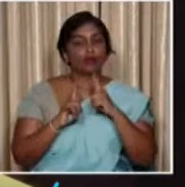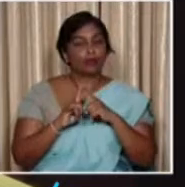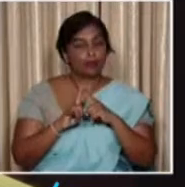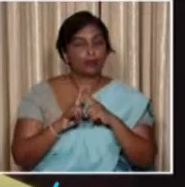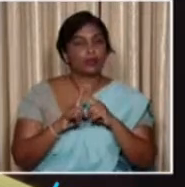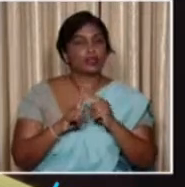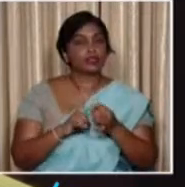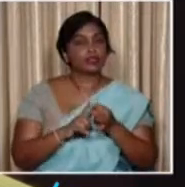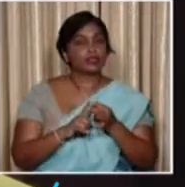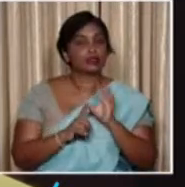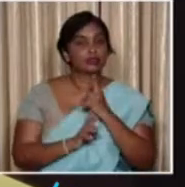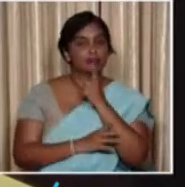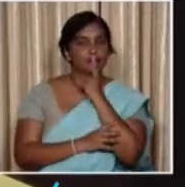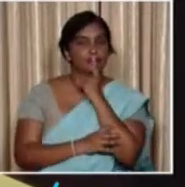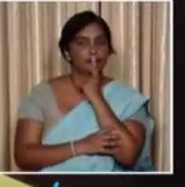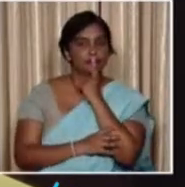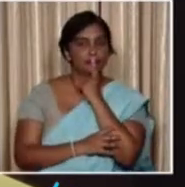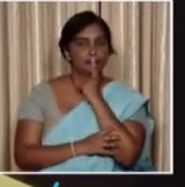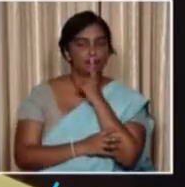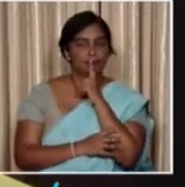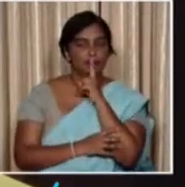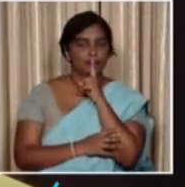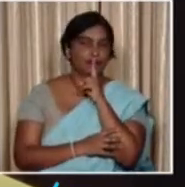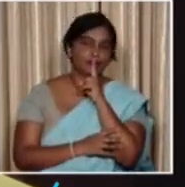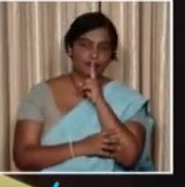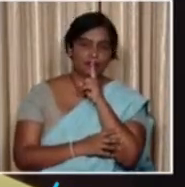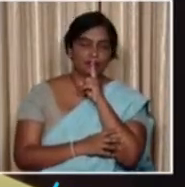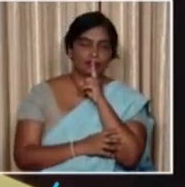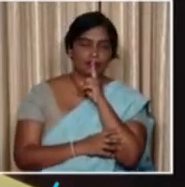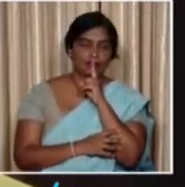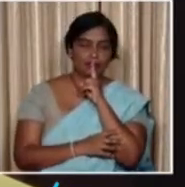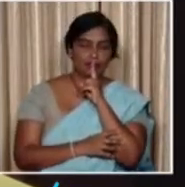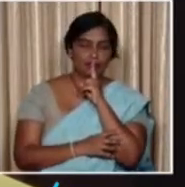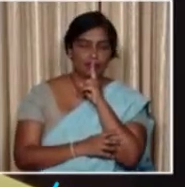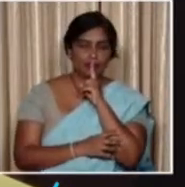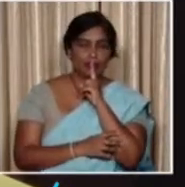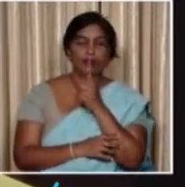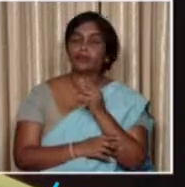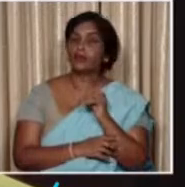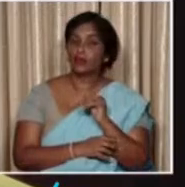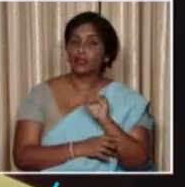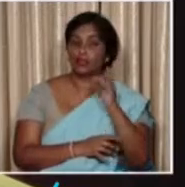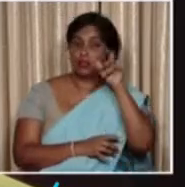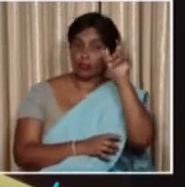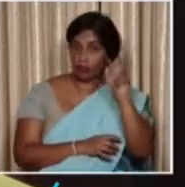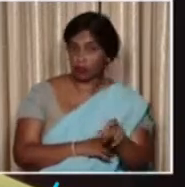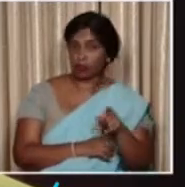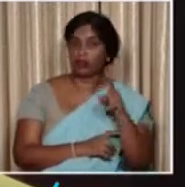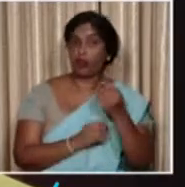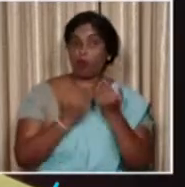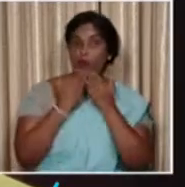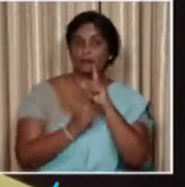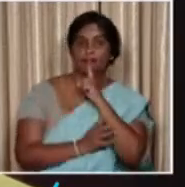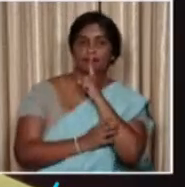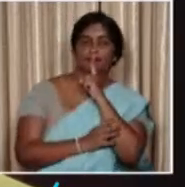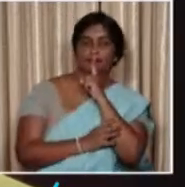සභාපතිවරයා මෙහෙම කටට ඇඟිල්ල තියලා යම් කිසි පුද්ගලයෙකුට උපදෙස්